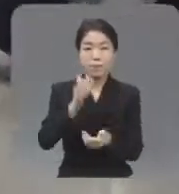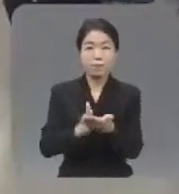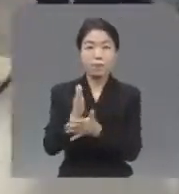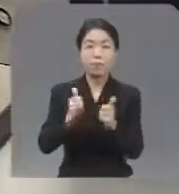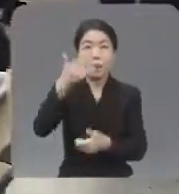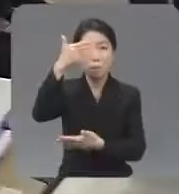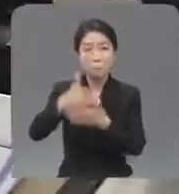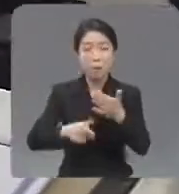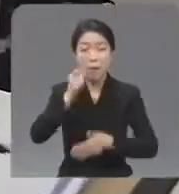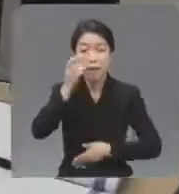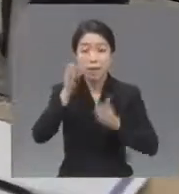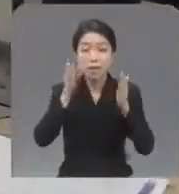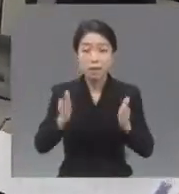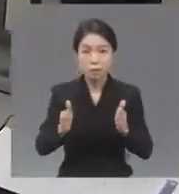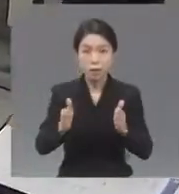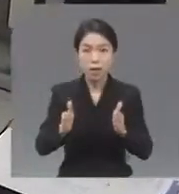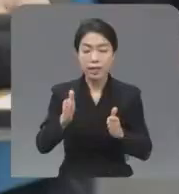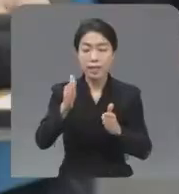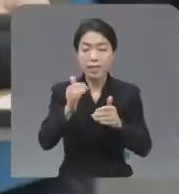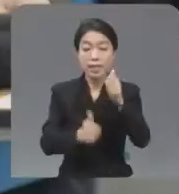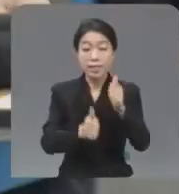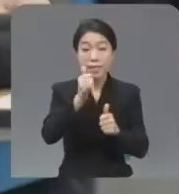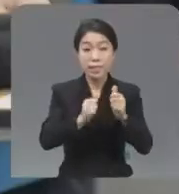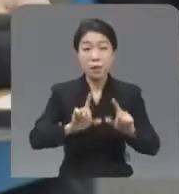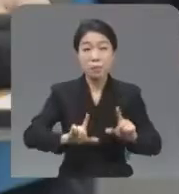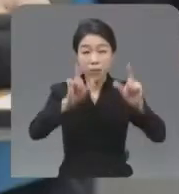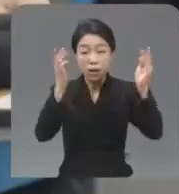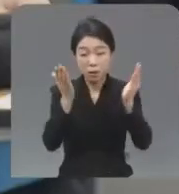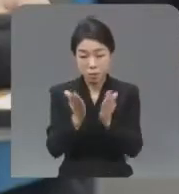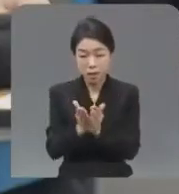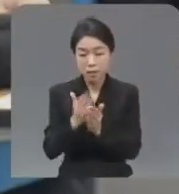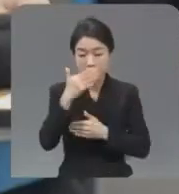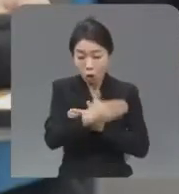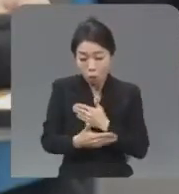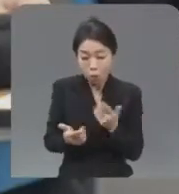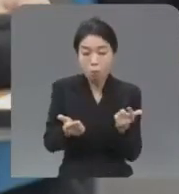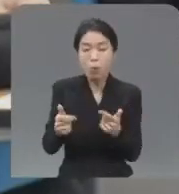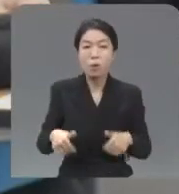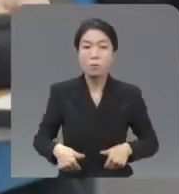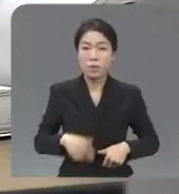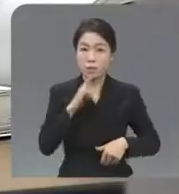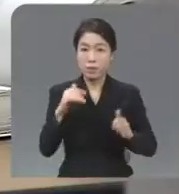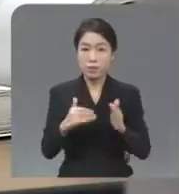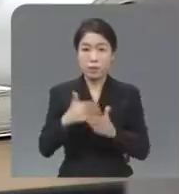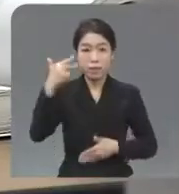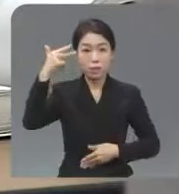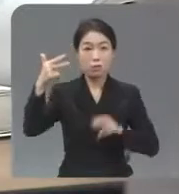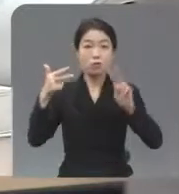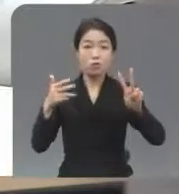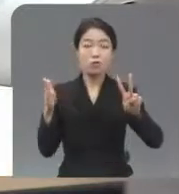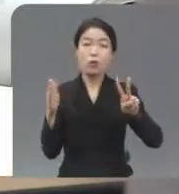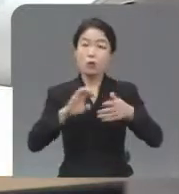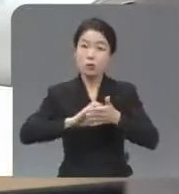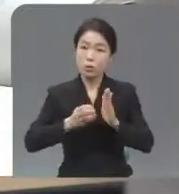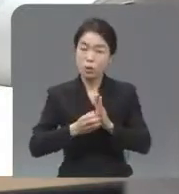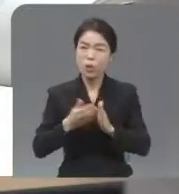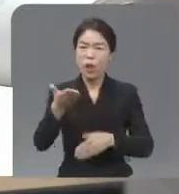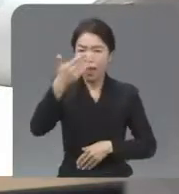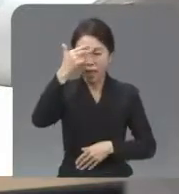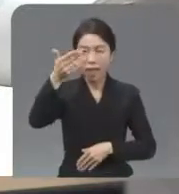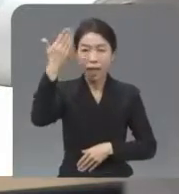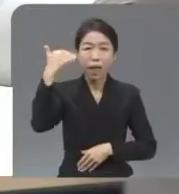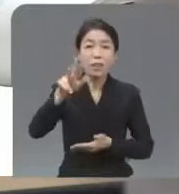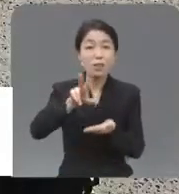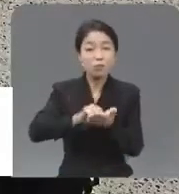마지막 한 달 동안 시험에 맞춰 신체 리듬을 조정해야 한다고 조언합니다. 일주일에 두 번 정도 기출 문제나 모의고사